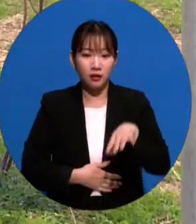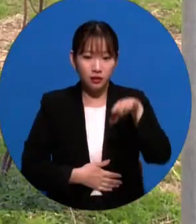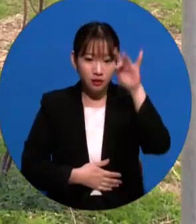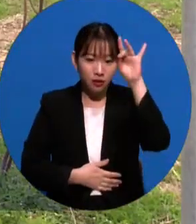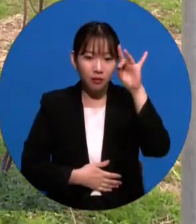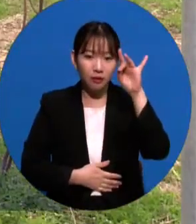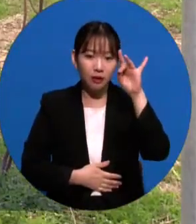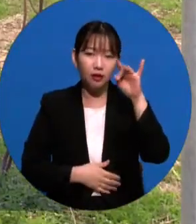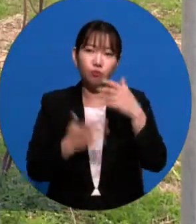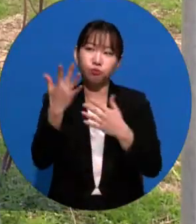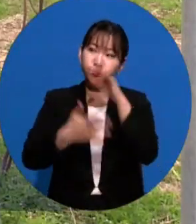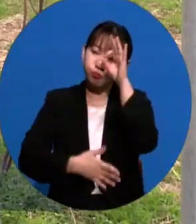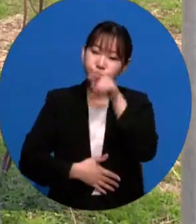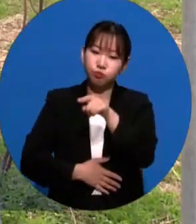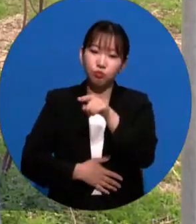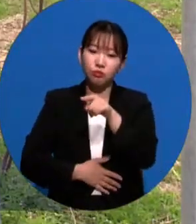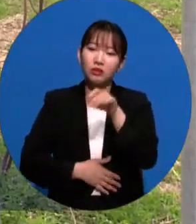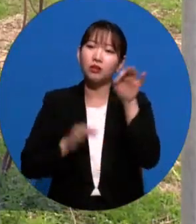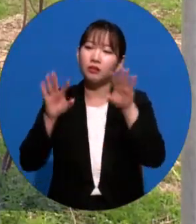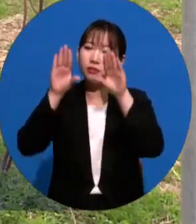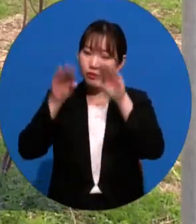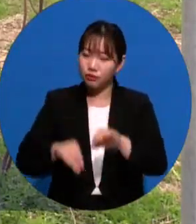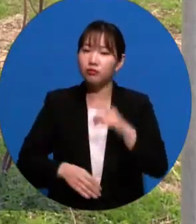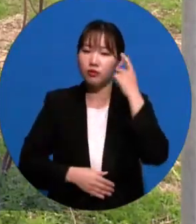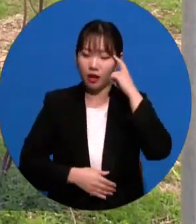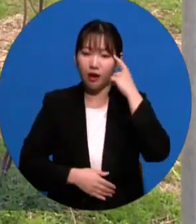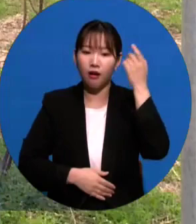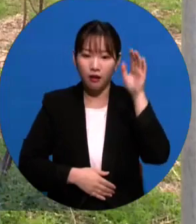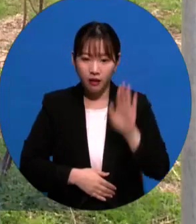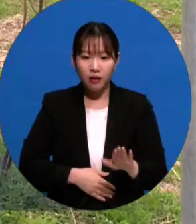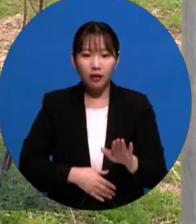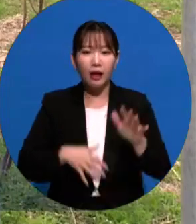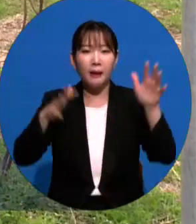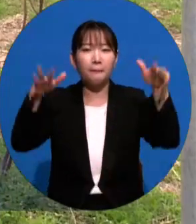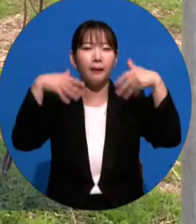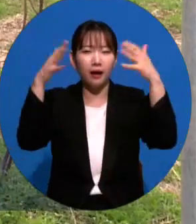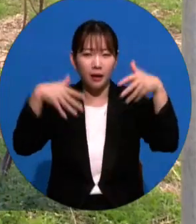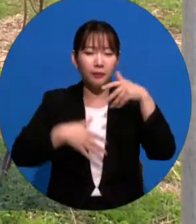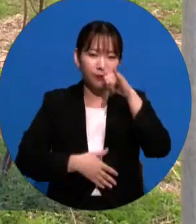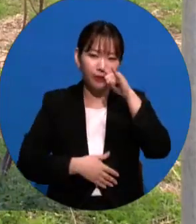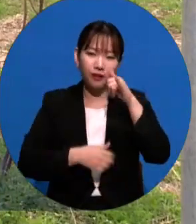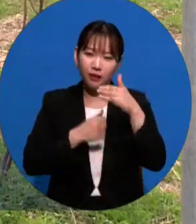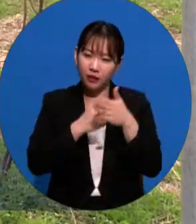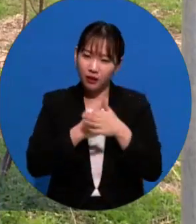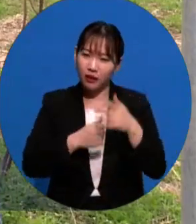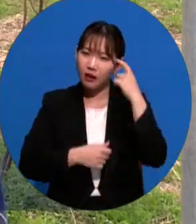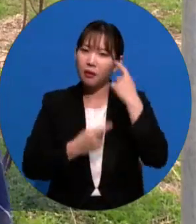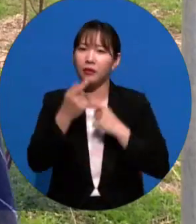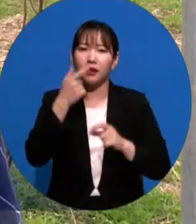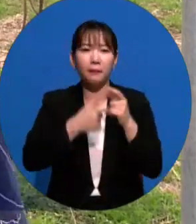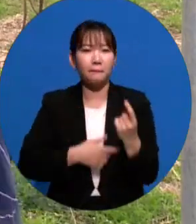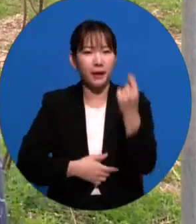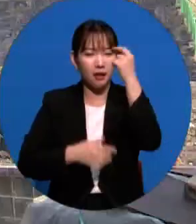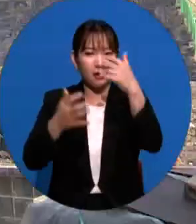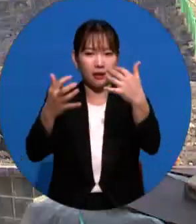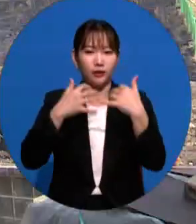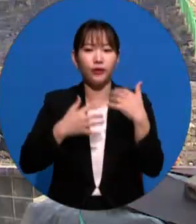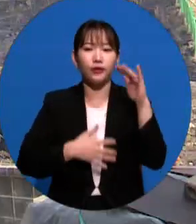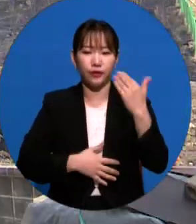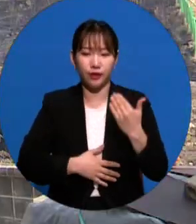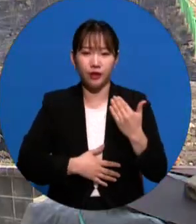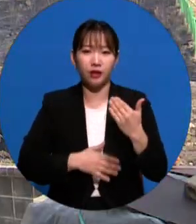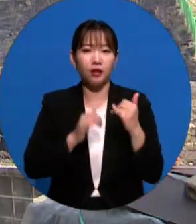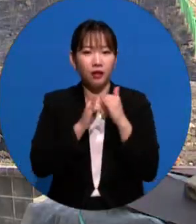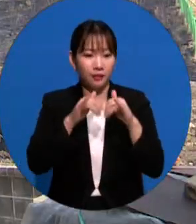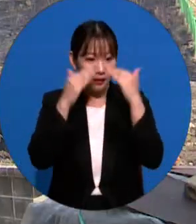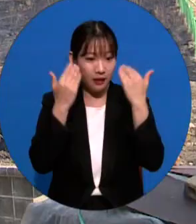뻔히 보여서 불이 금방 끌 줄 알았어요. 근데 이제 그때 바람도 있고 해서 생각보다 빨리 번졌고.